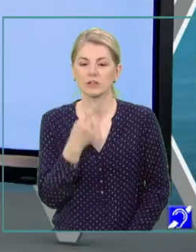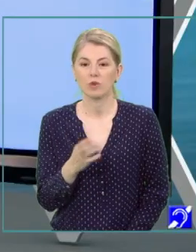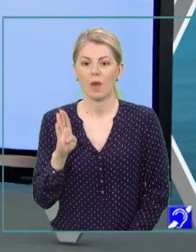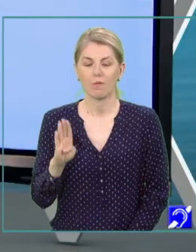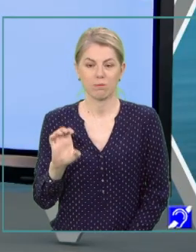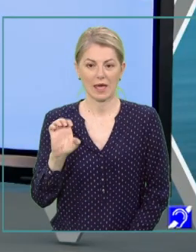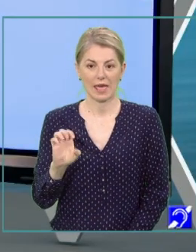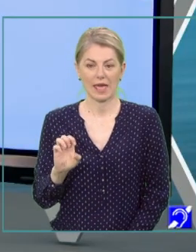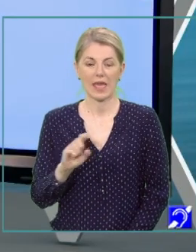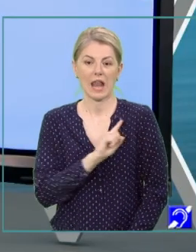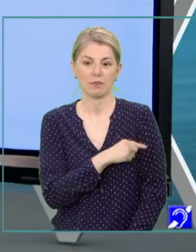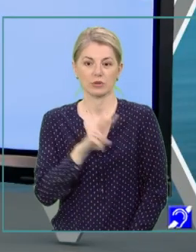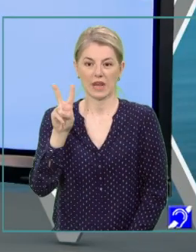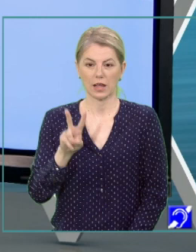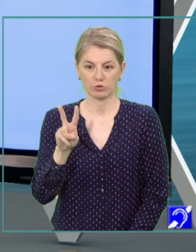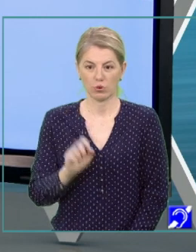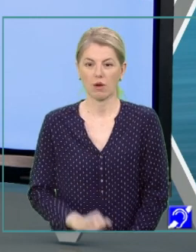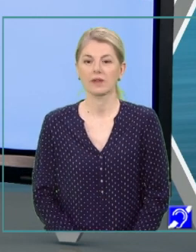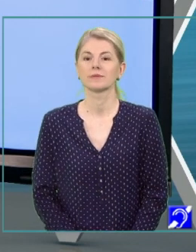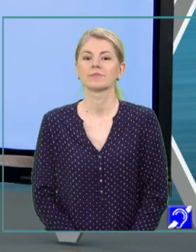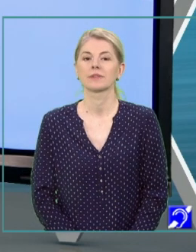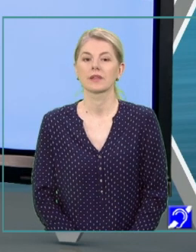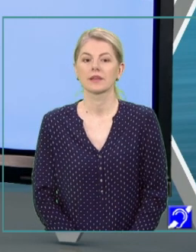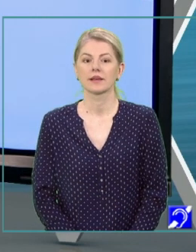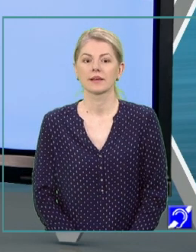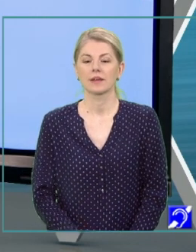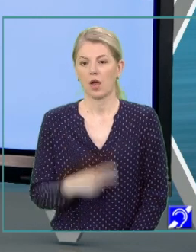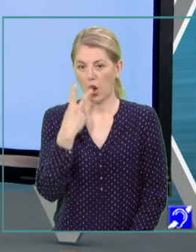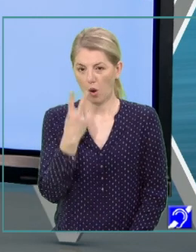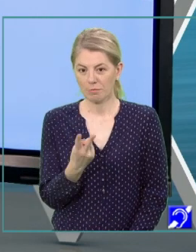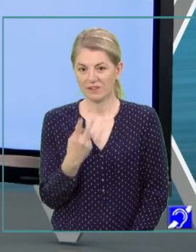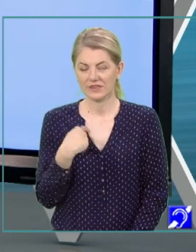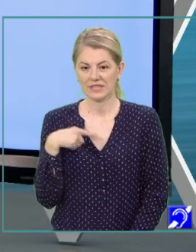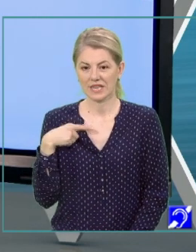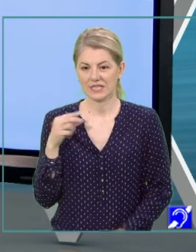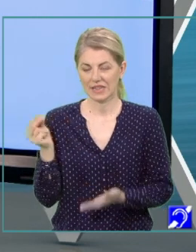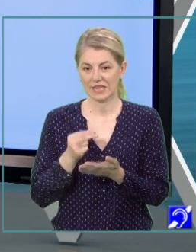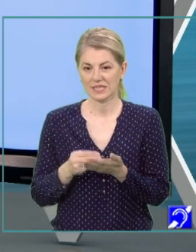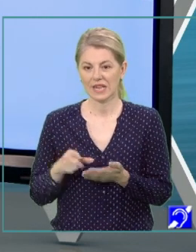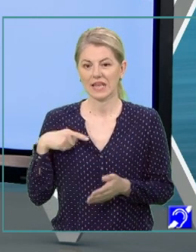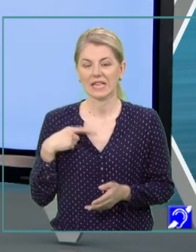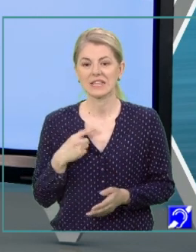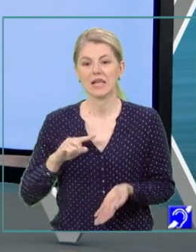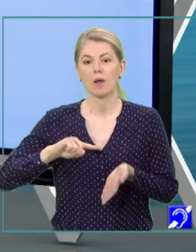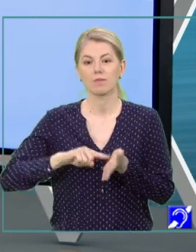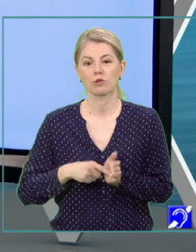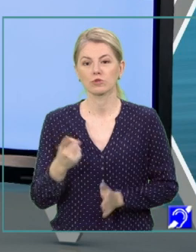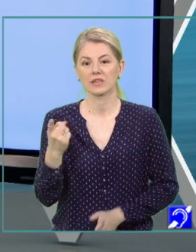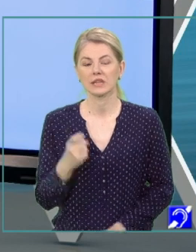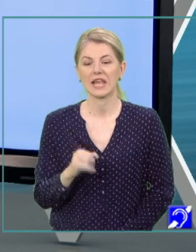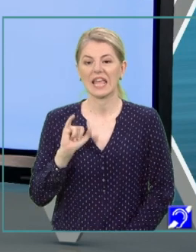BE pătrat, o catetă la pătrat, o priviți, BE pătrat, este produsul